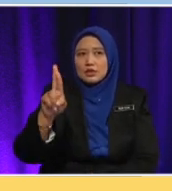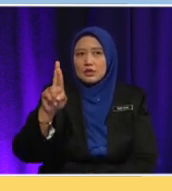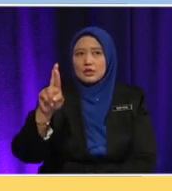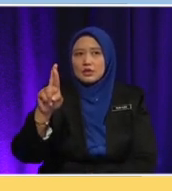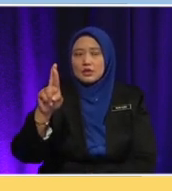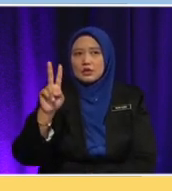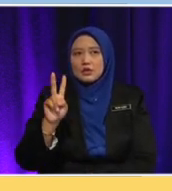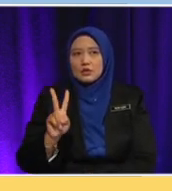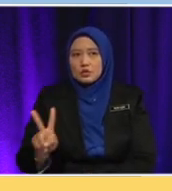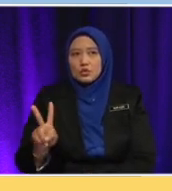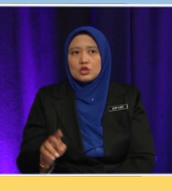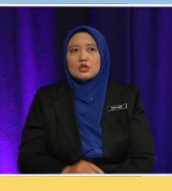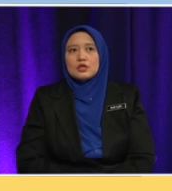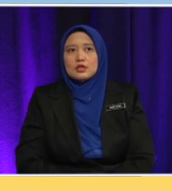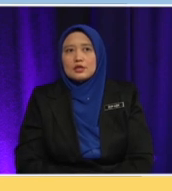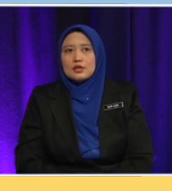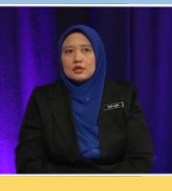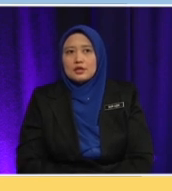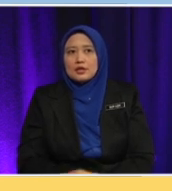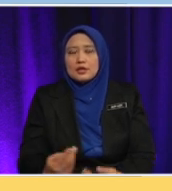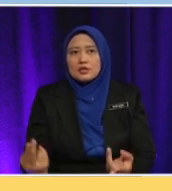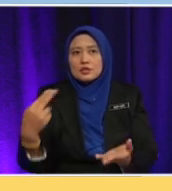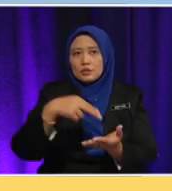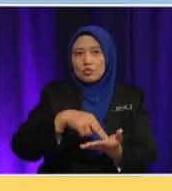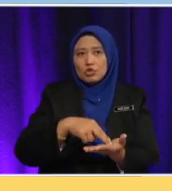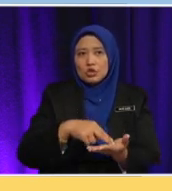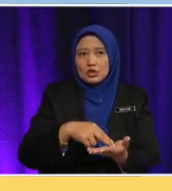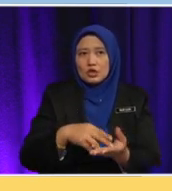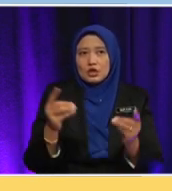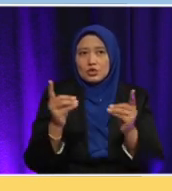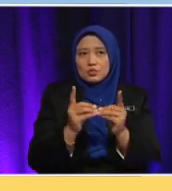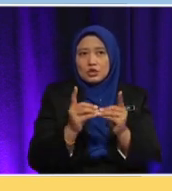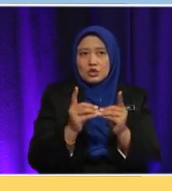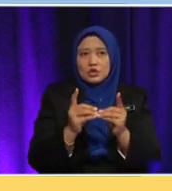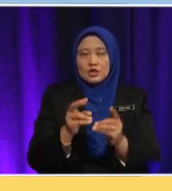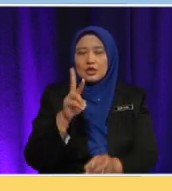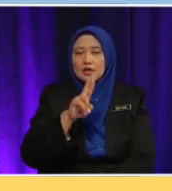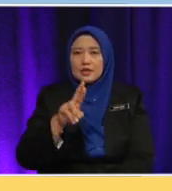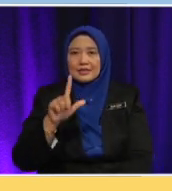di sinilah dia berjumpa dengan Ar 2 soal 1 artikel